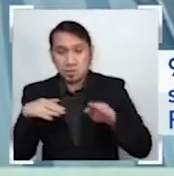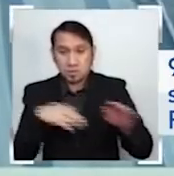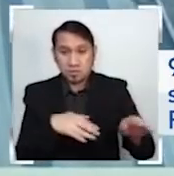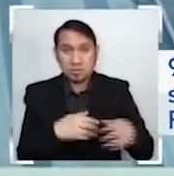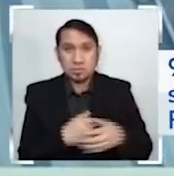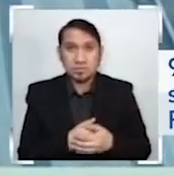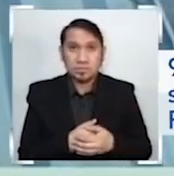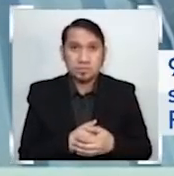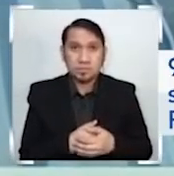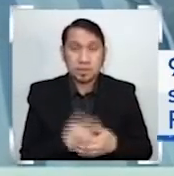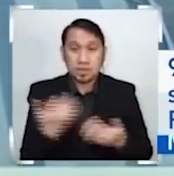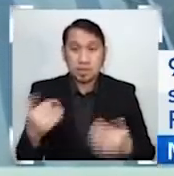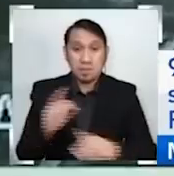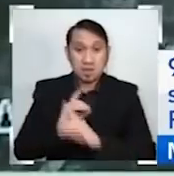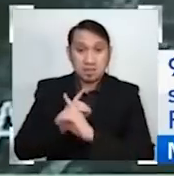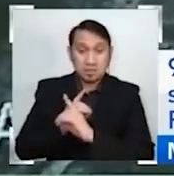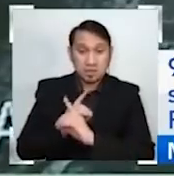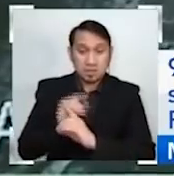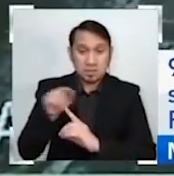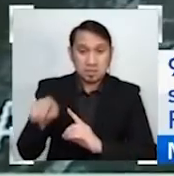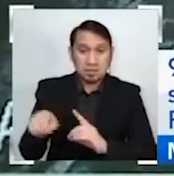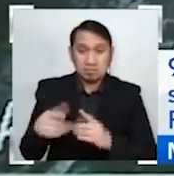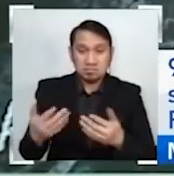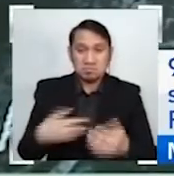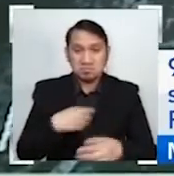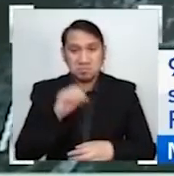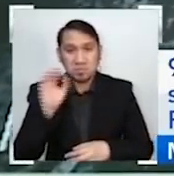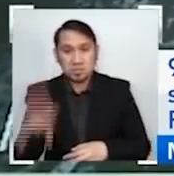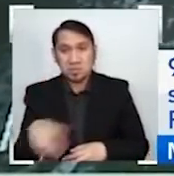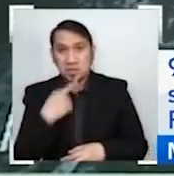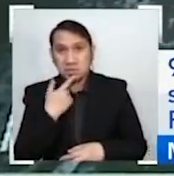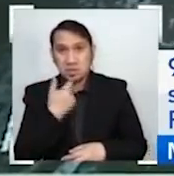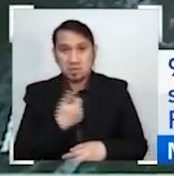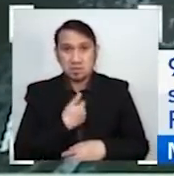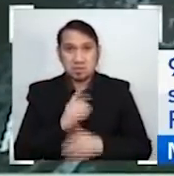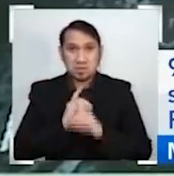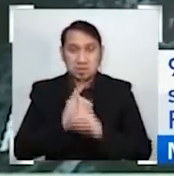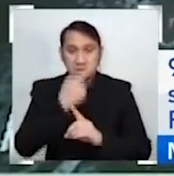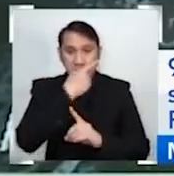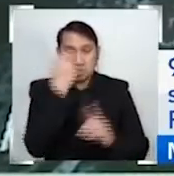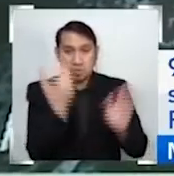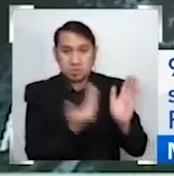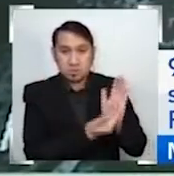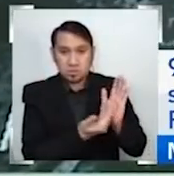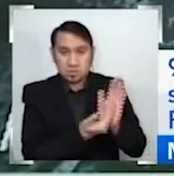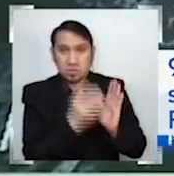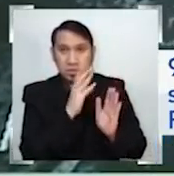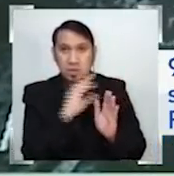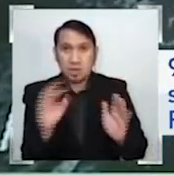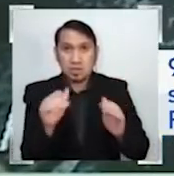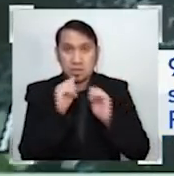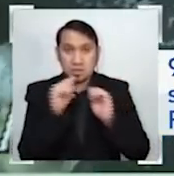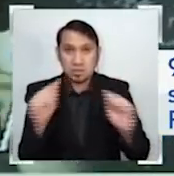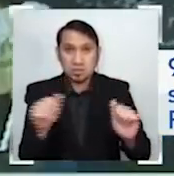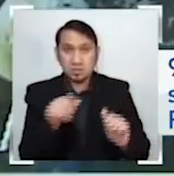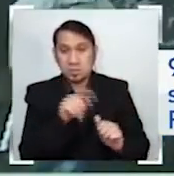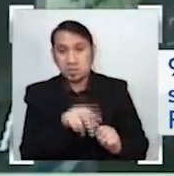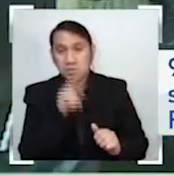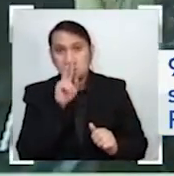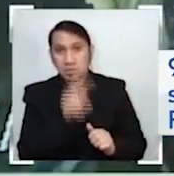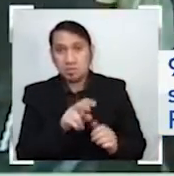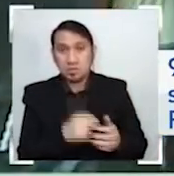prosecutors ang depensa ng mga suspect tulad ng self-defense dahil sa mga ebidensya at pahayag ng mga saksi. Ang